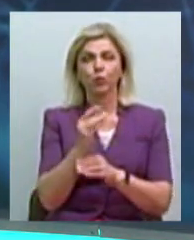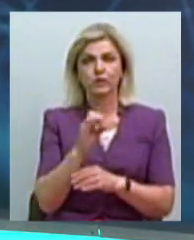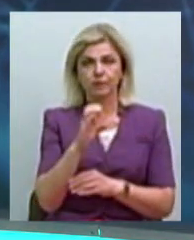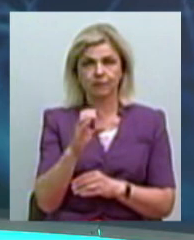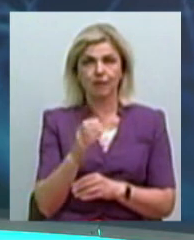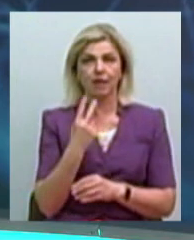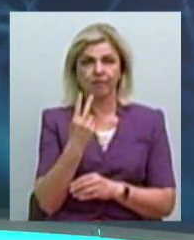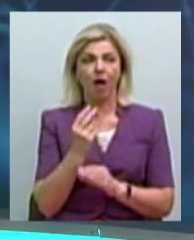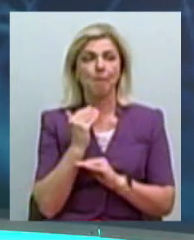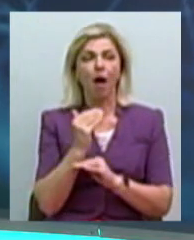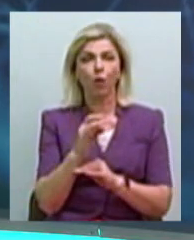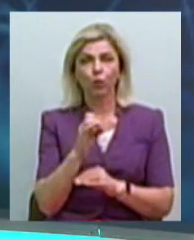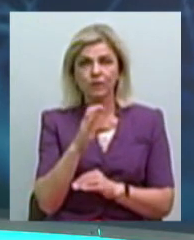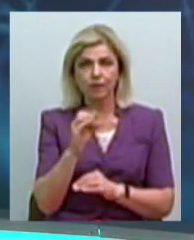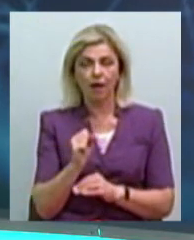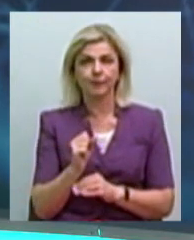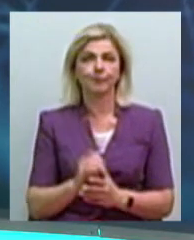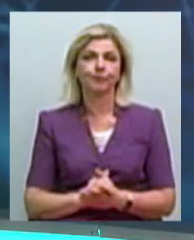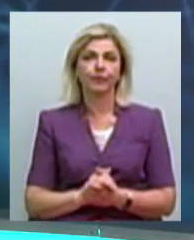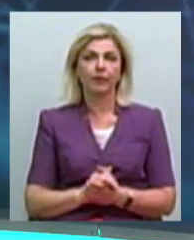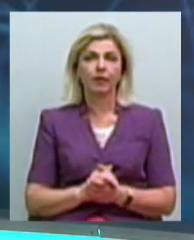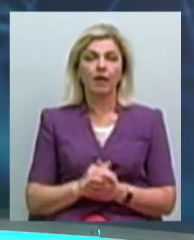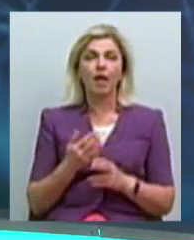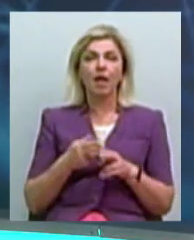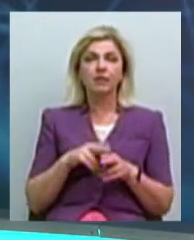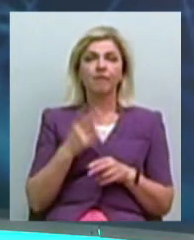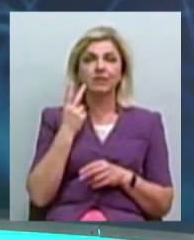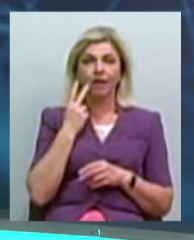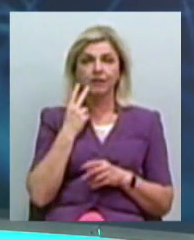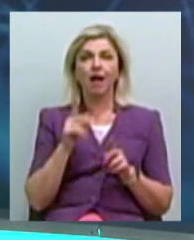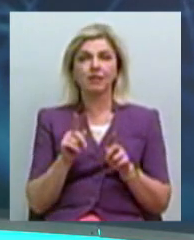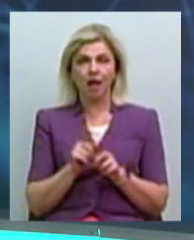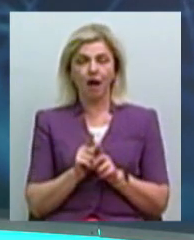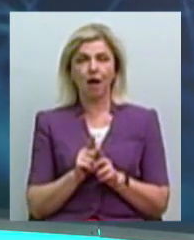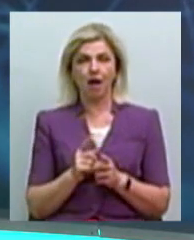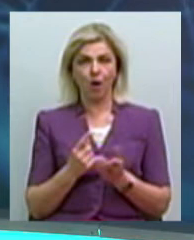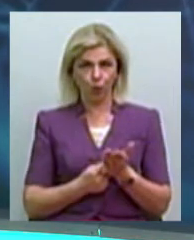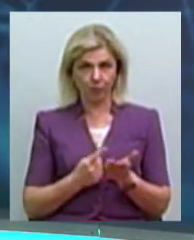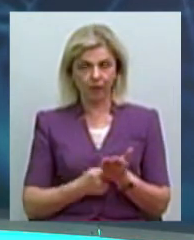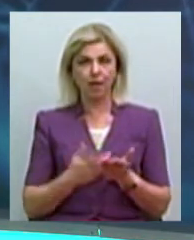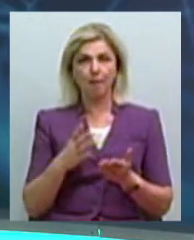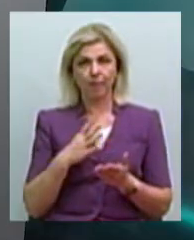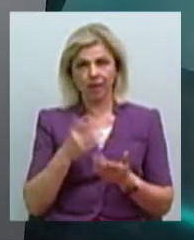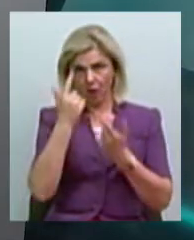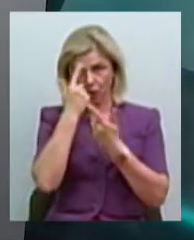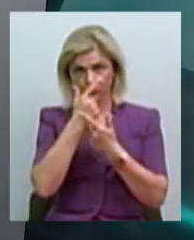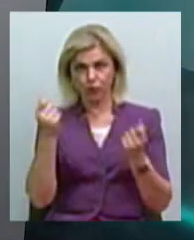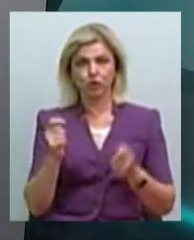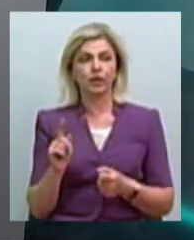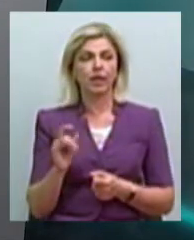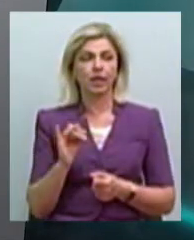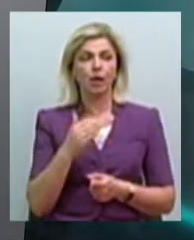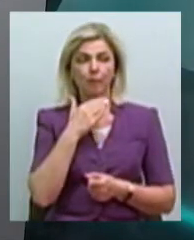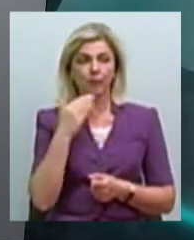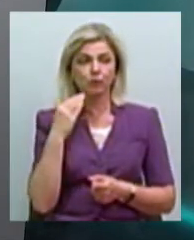Два паруса і плюс, да. Вот. Тобто ребята аргументували це вот як раз... Уже было озвучено, я думаю, что ну, те,